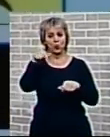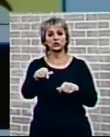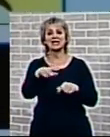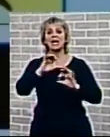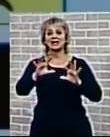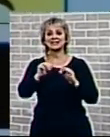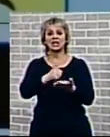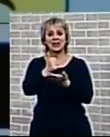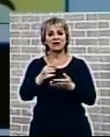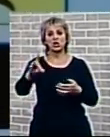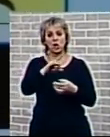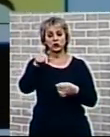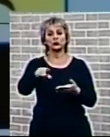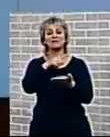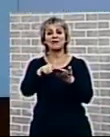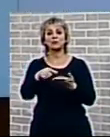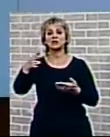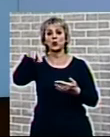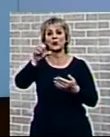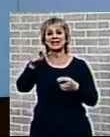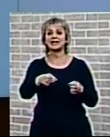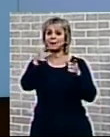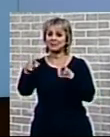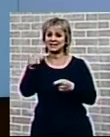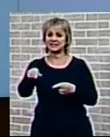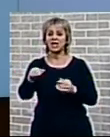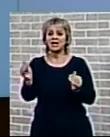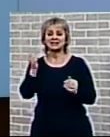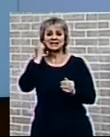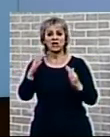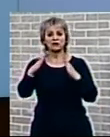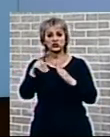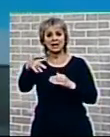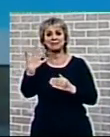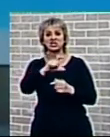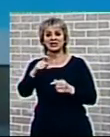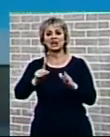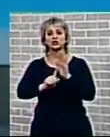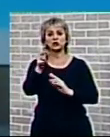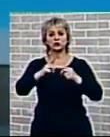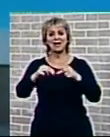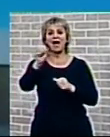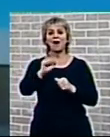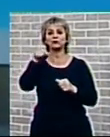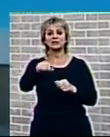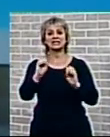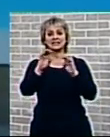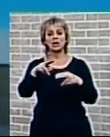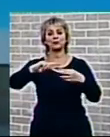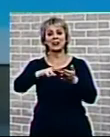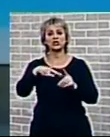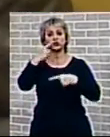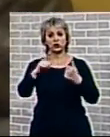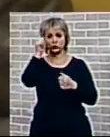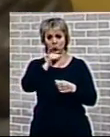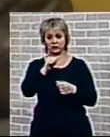возможностями, рассказал глава района. Вопрос из Донецка от переселенцев из ветхого жилья. Пятиэтажку для них начнут строить в августе и сдать планируют через